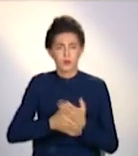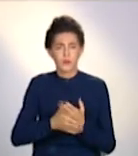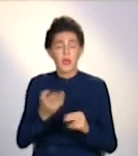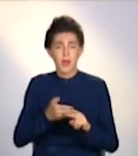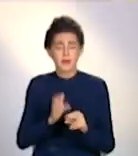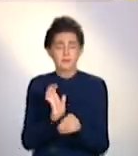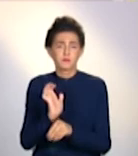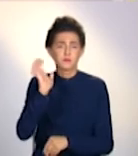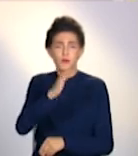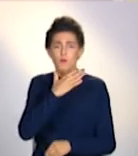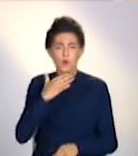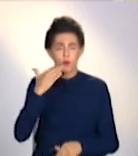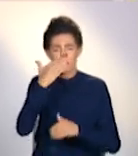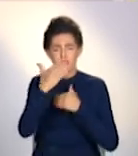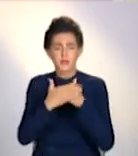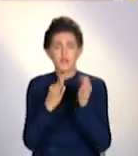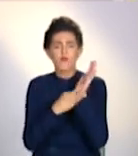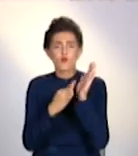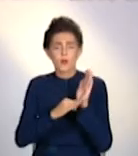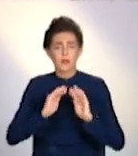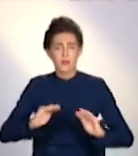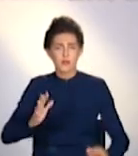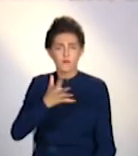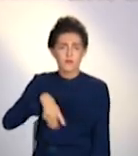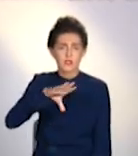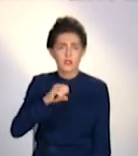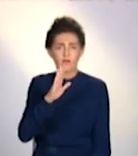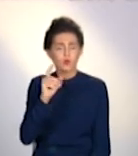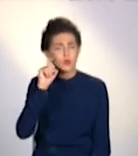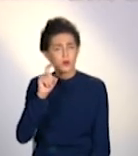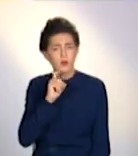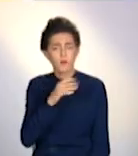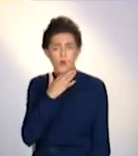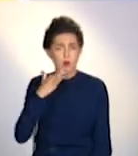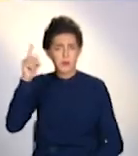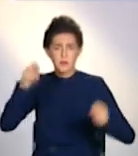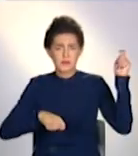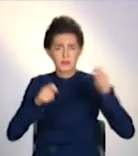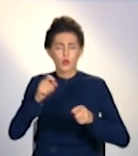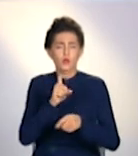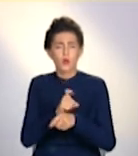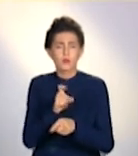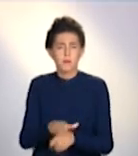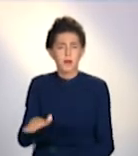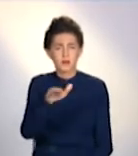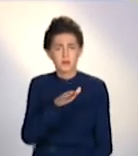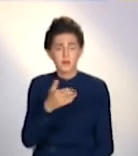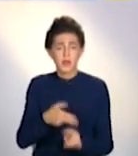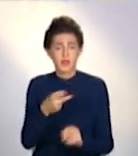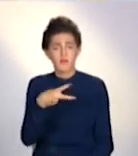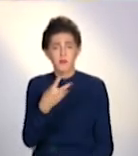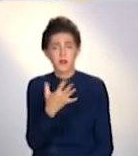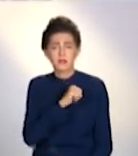конкурс надіслали майже 80 дітей з усієї України, більшість з них – переселенці з Донбасу. Малюнок Насті серед